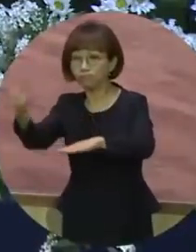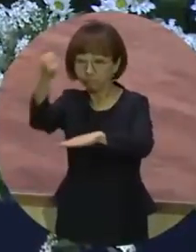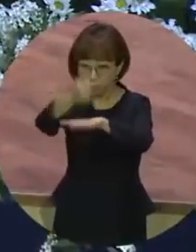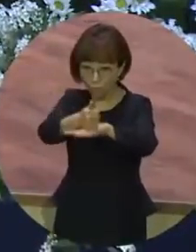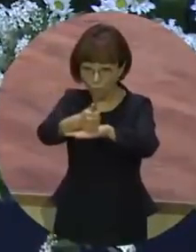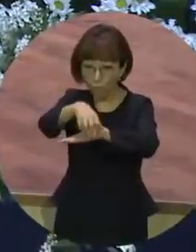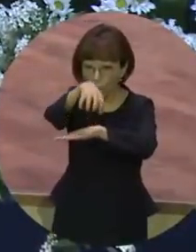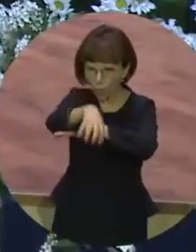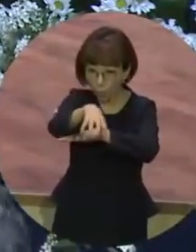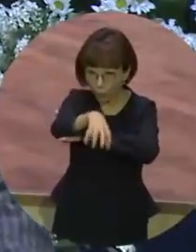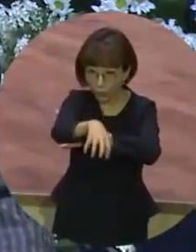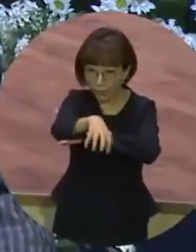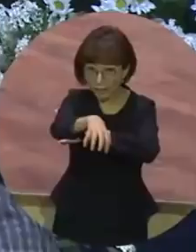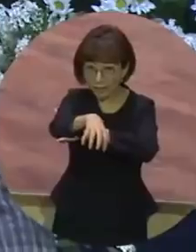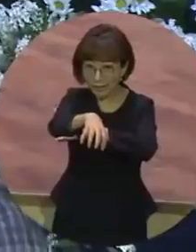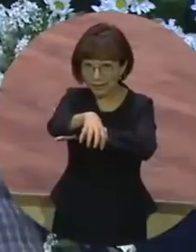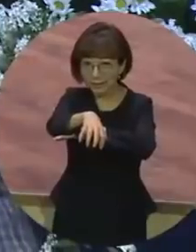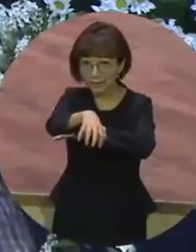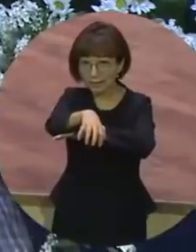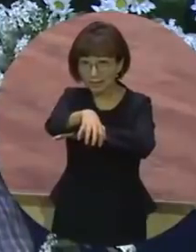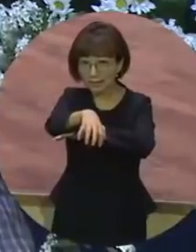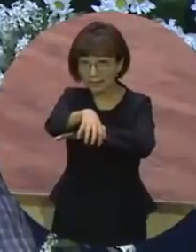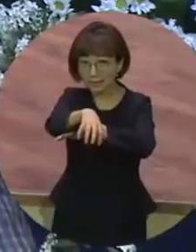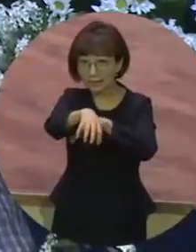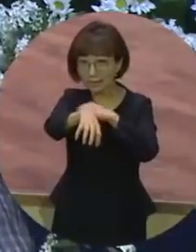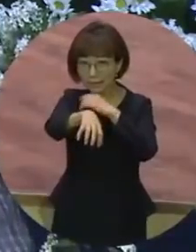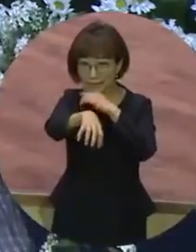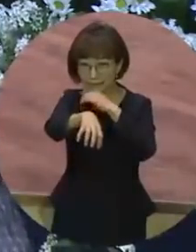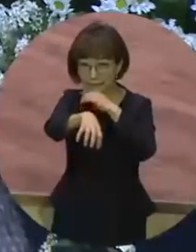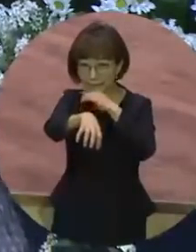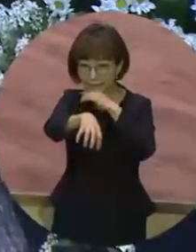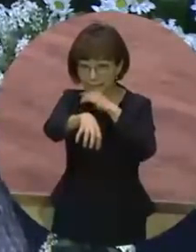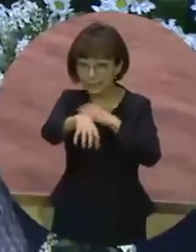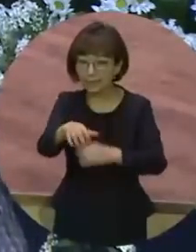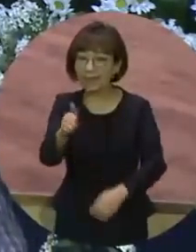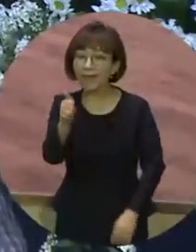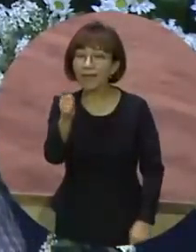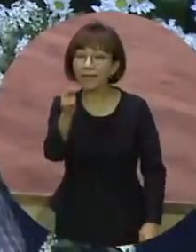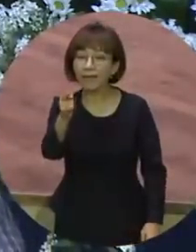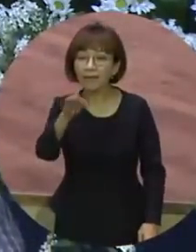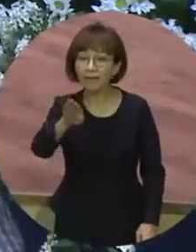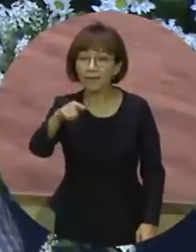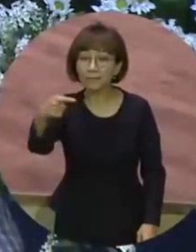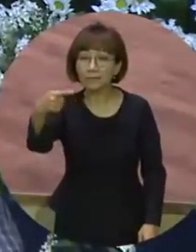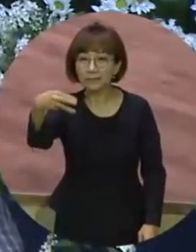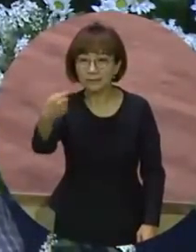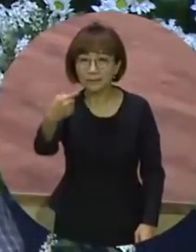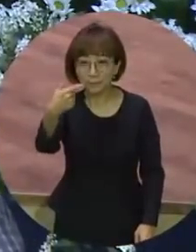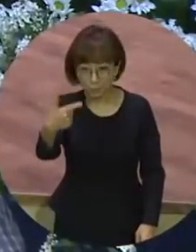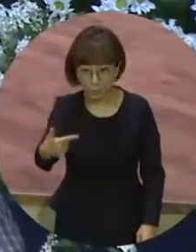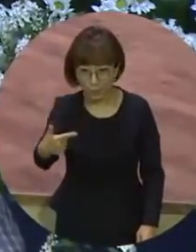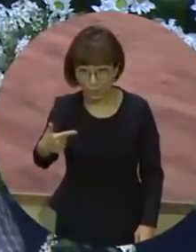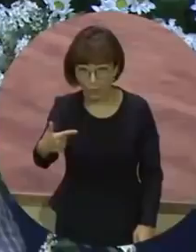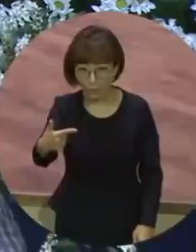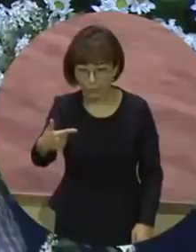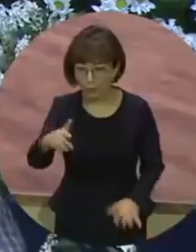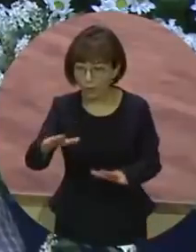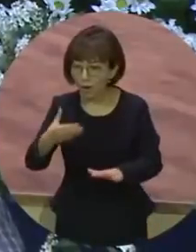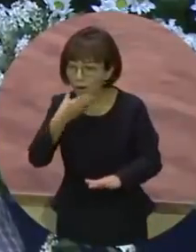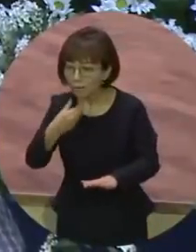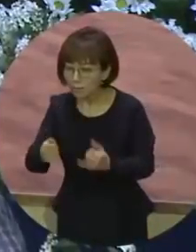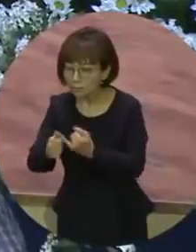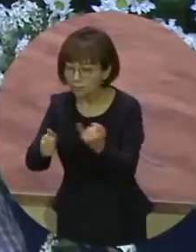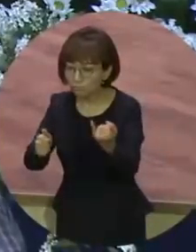언약적 유산으로 남긴 바로 통일 왕국 이런 것이 바로 이 헤브론이에요. 바로 이 자리 헤브론이라 그랬잖아요. 이 자리